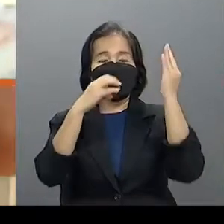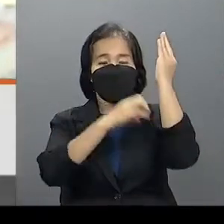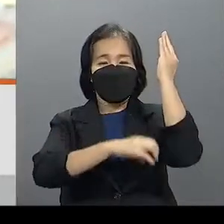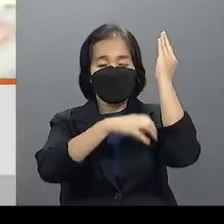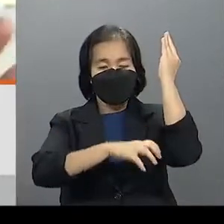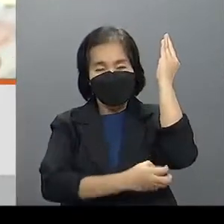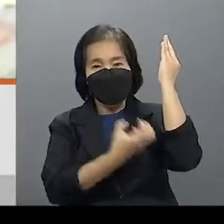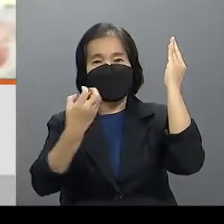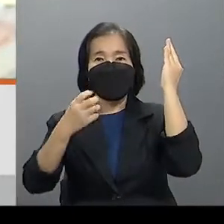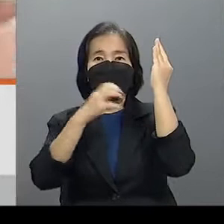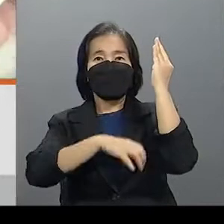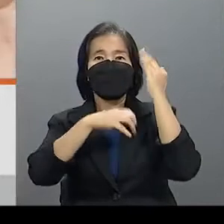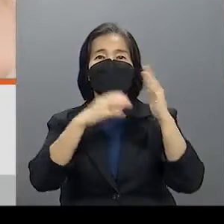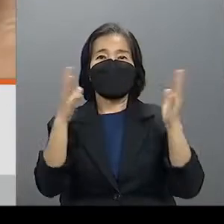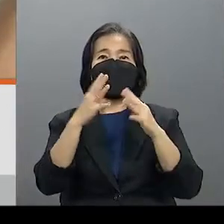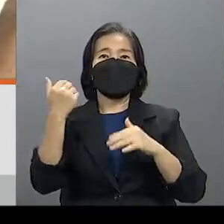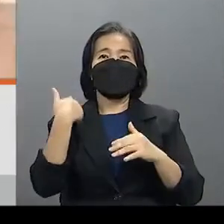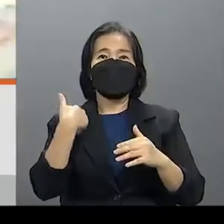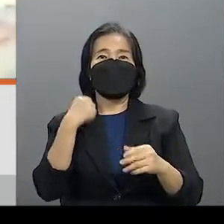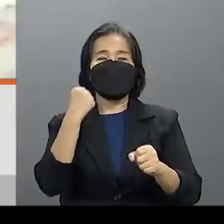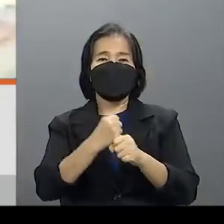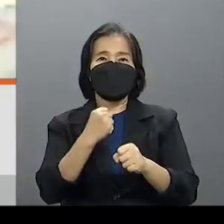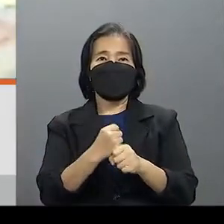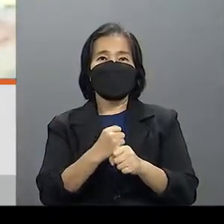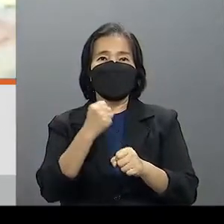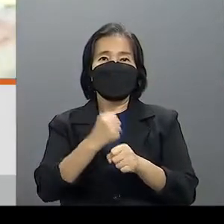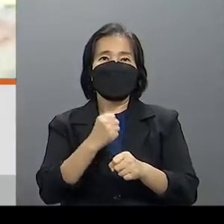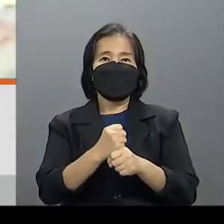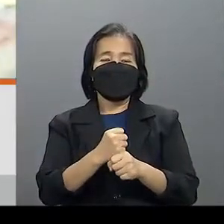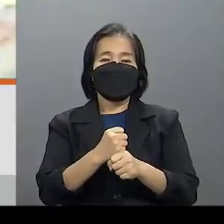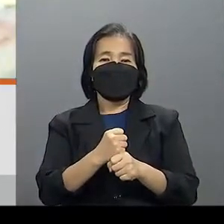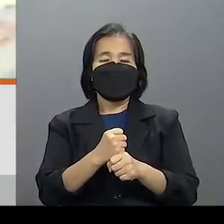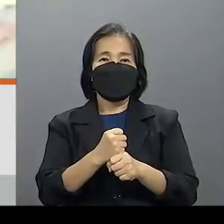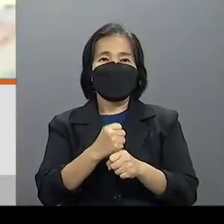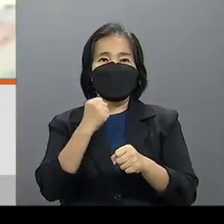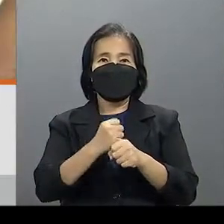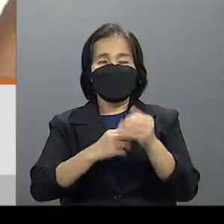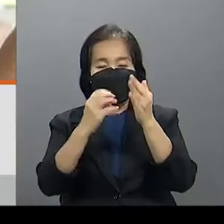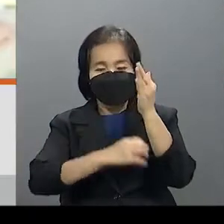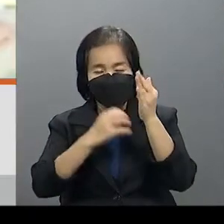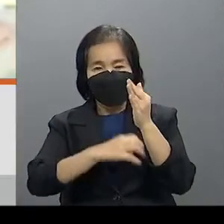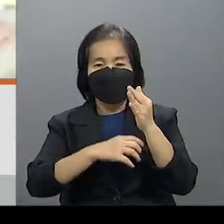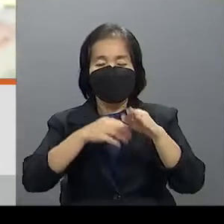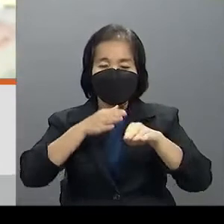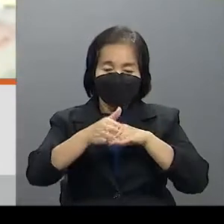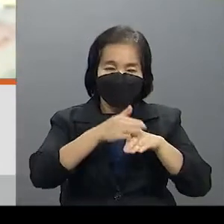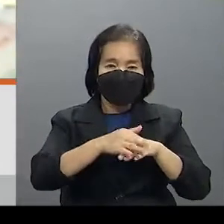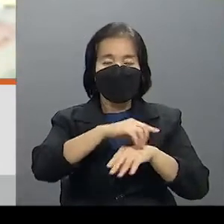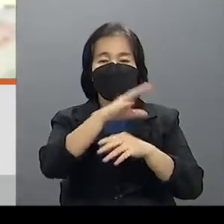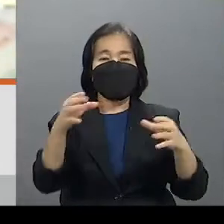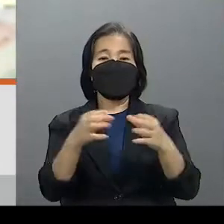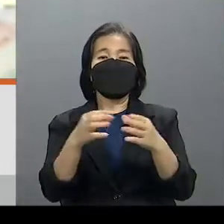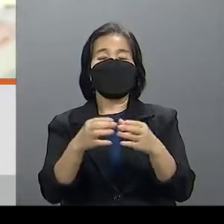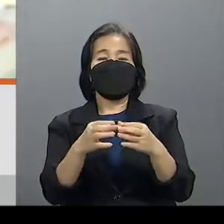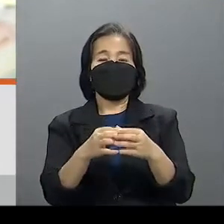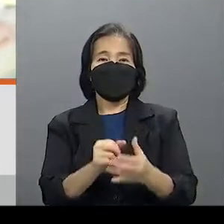อะแล้วก็เอามาทำแต่ทำเป็นกลุ่มตอนแรกก็ทำเป็นกลุ่มทีนี้ก็ทำเป็นของใครของมัน